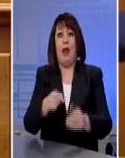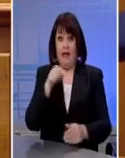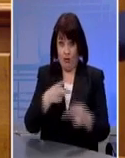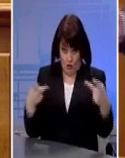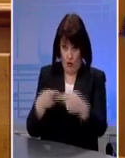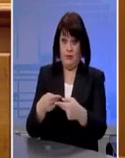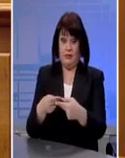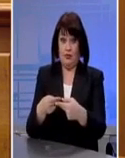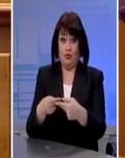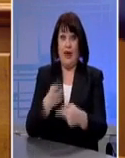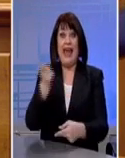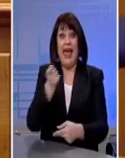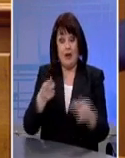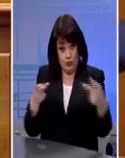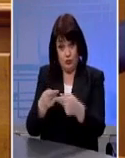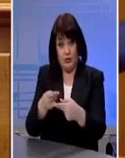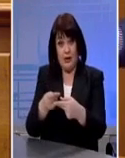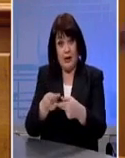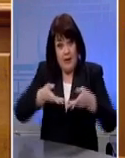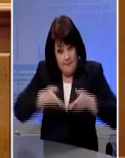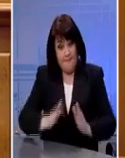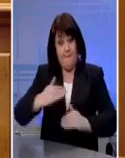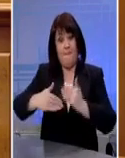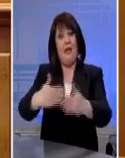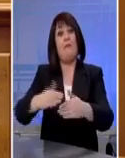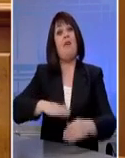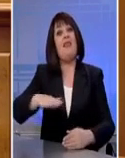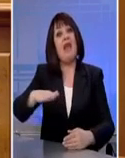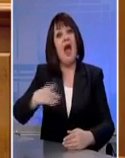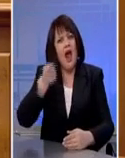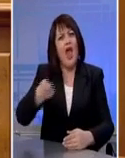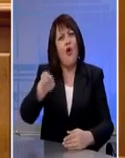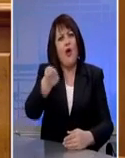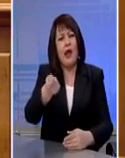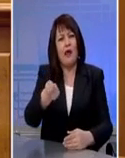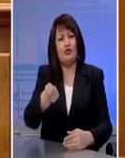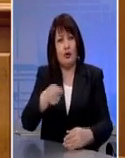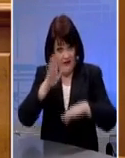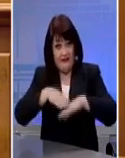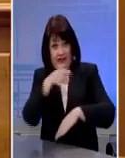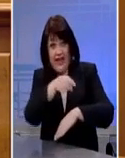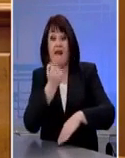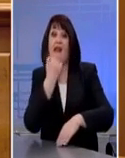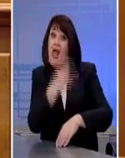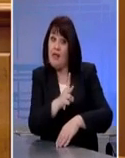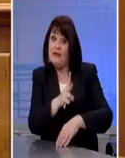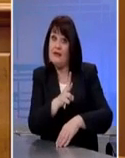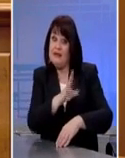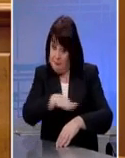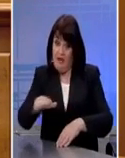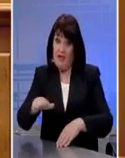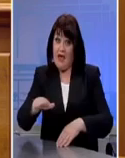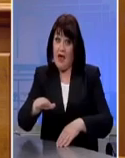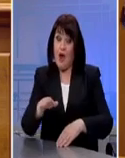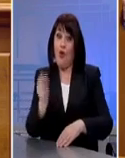κόψιμο εσείς? Δηλαδή το να χρεώνετε τα παιδιά σας με τις αμαρτίες σας, αυτό το θεωρείτε ωφέλεια? Ωφέλεια